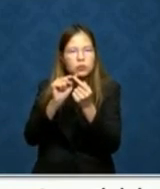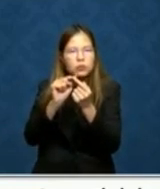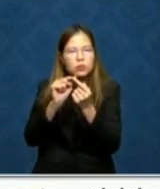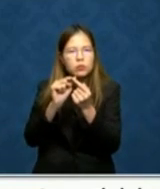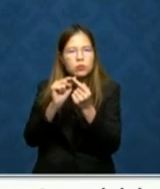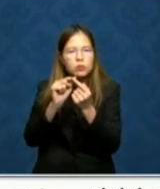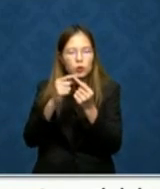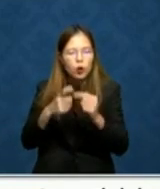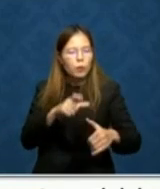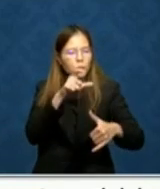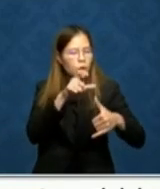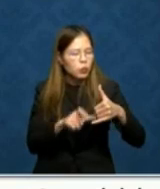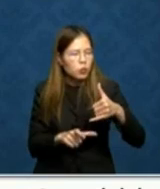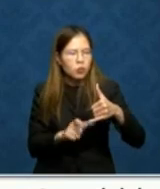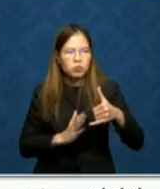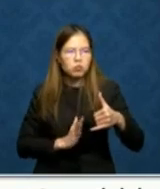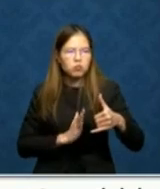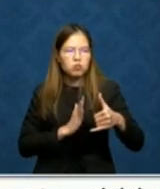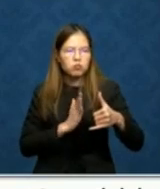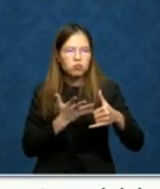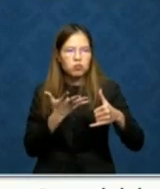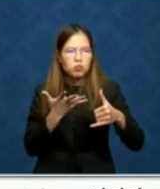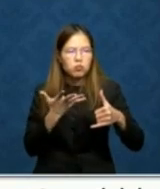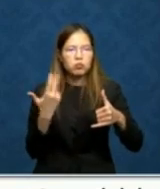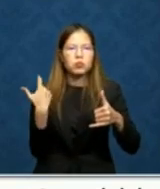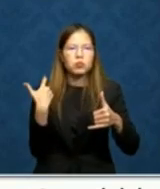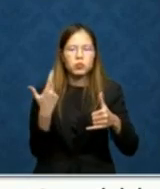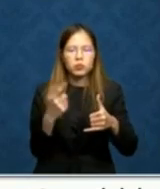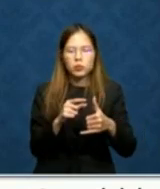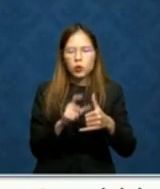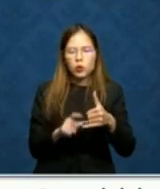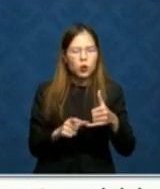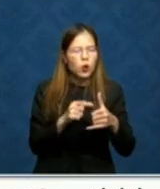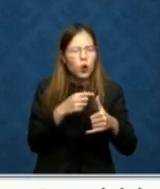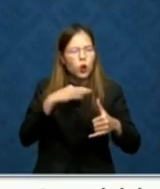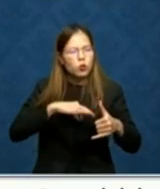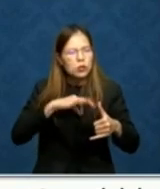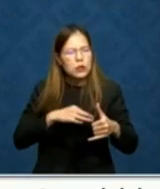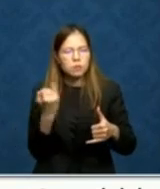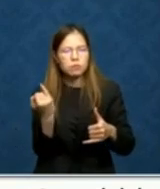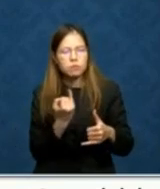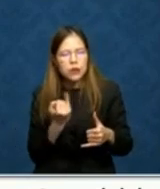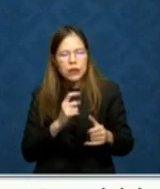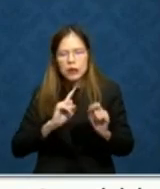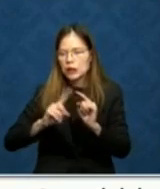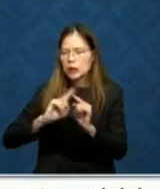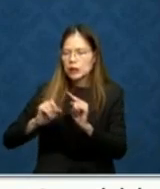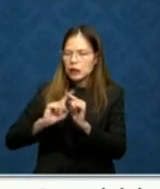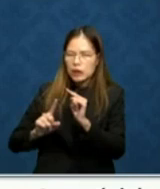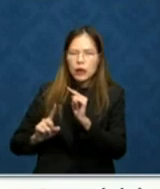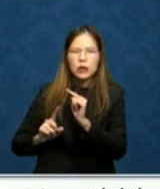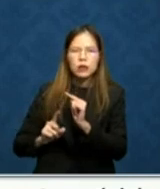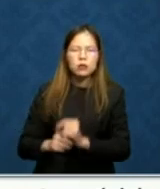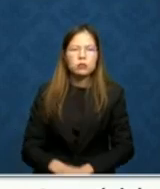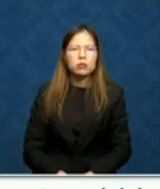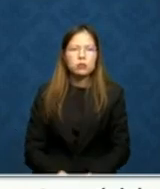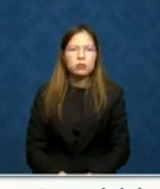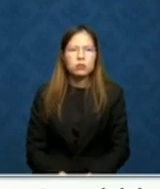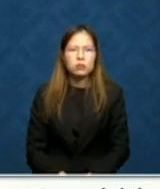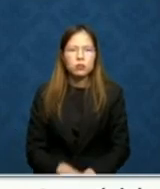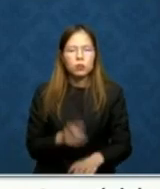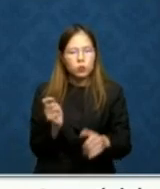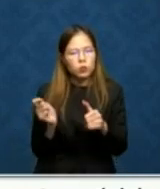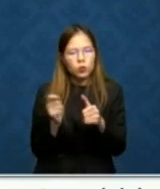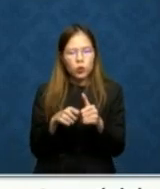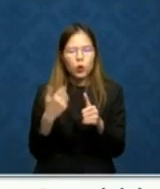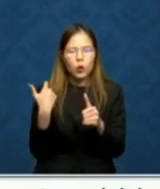มนุษย์หรือทำให้รู้สึกไม่พึงปรารถนารู้สึกด้อยค่าเสื่อมเกียรติรู้สึกถูกรังเกียจค่ะซึ่งบทลงโทษ